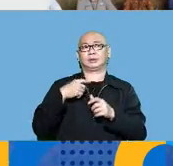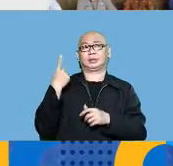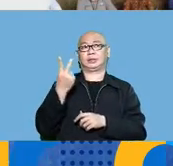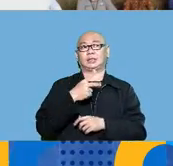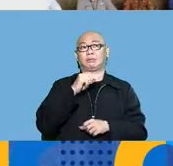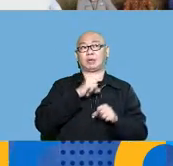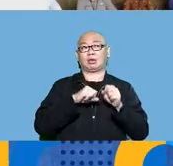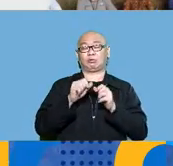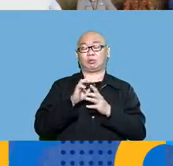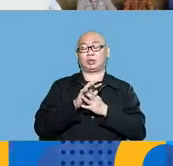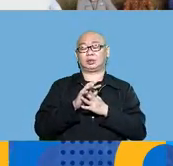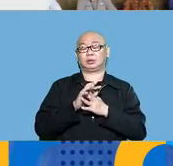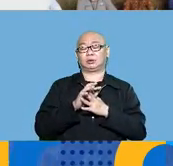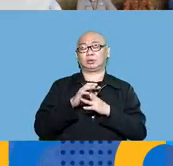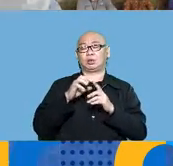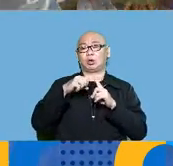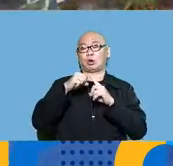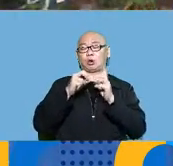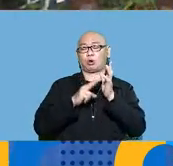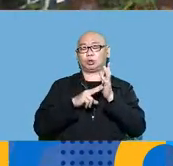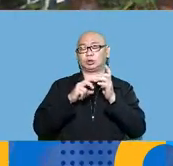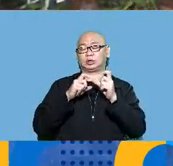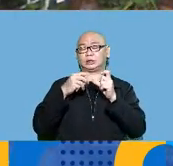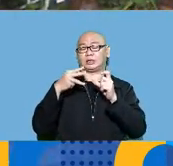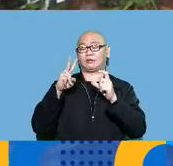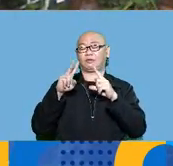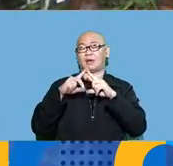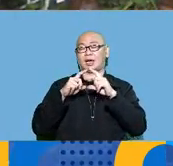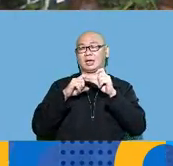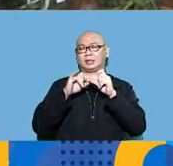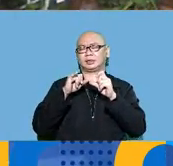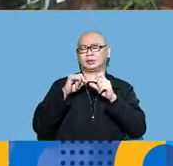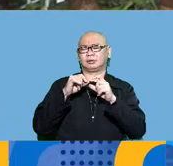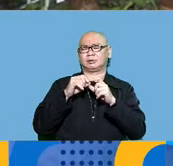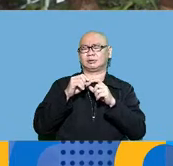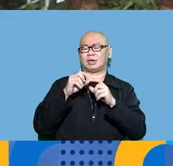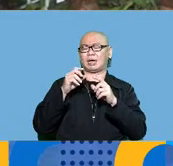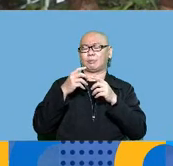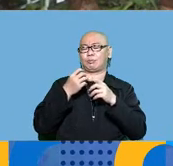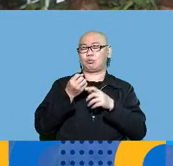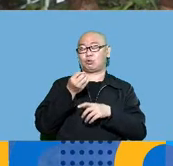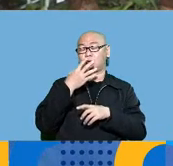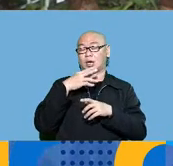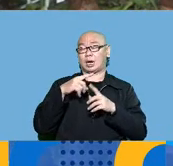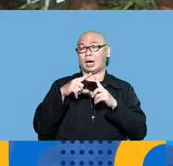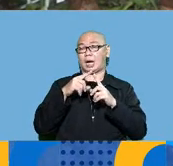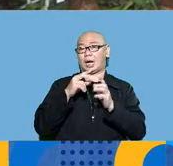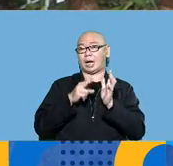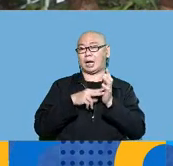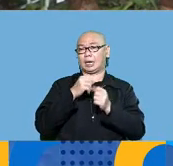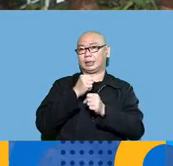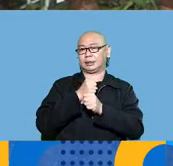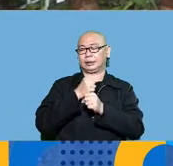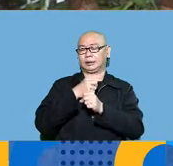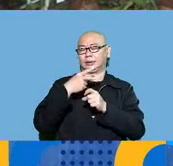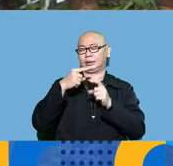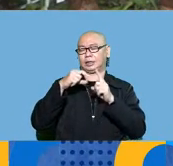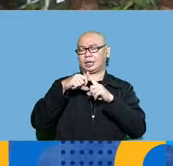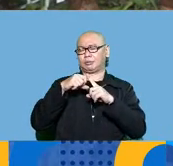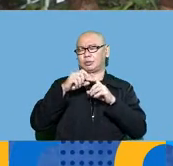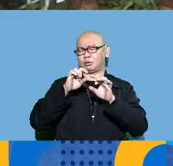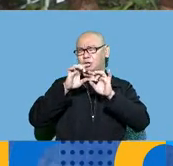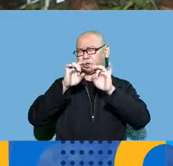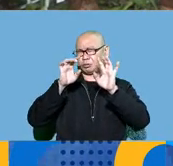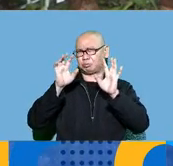melakukan konservasi anggrek spesies di Ungaran karena kita hampir menemukan hampir seratusan jenis anggrek spesies. Dan hampir semua jenis